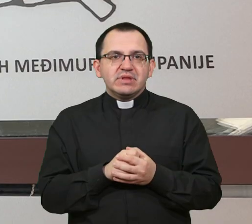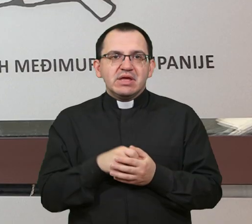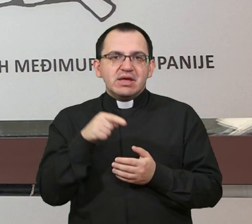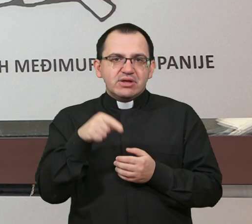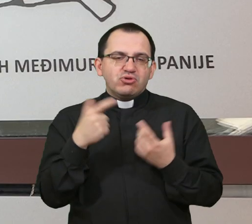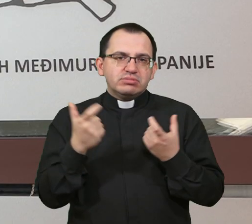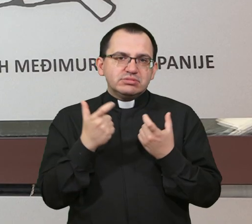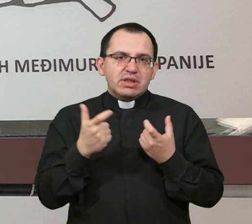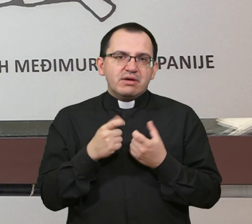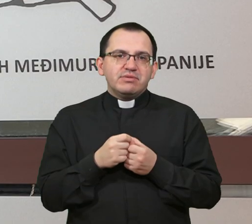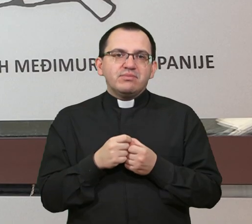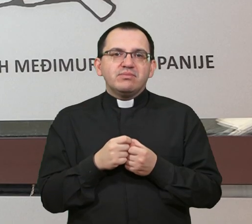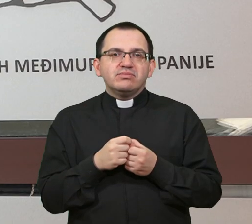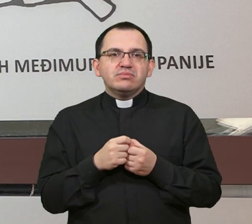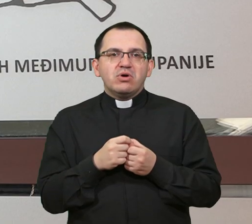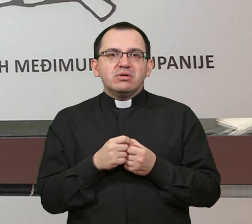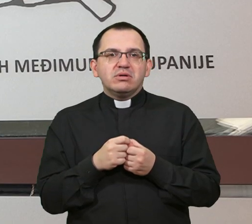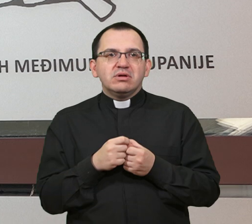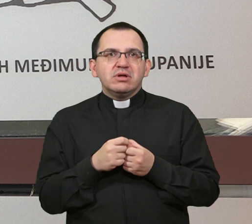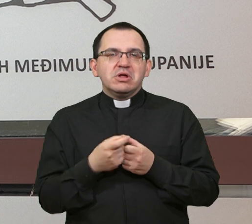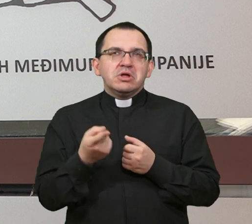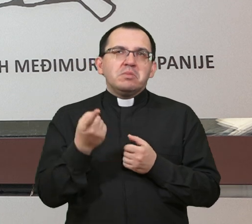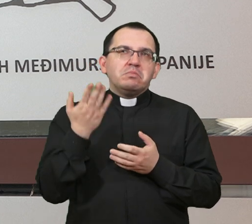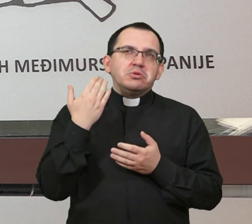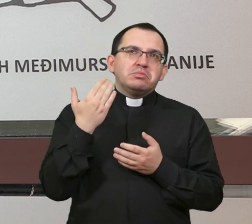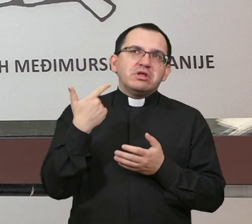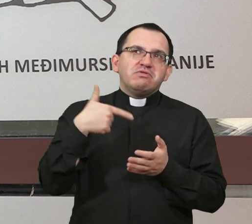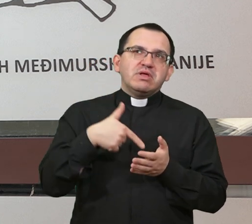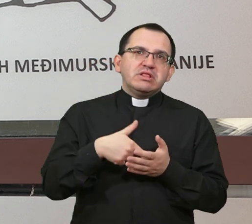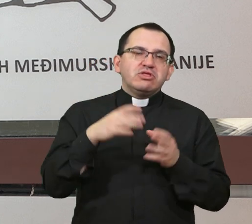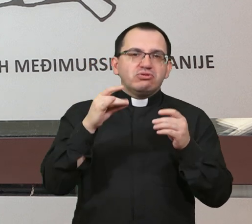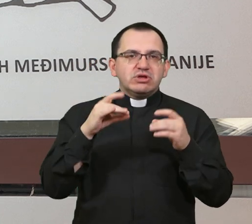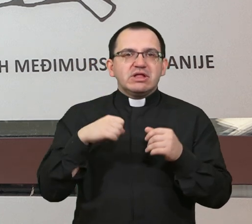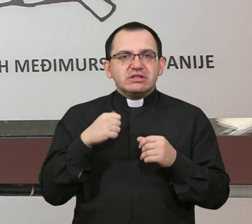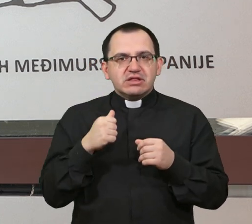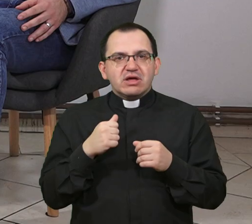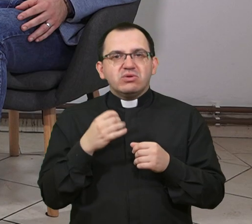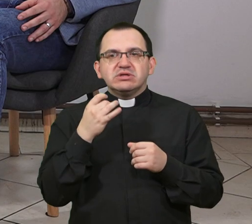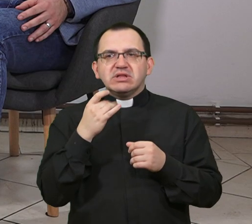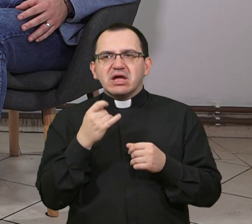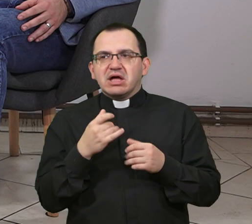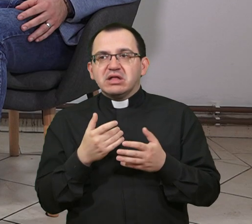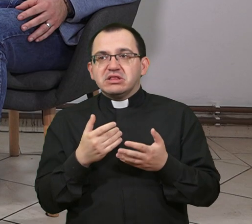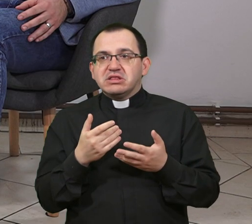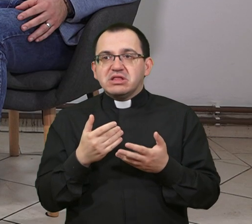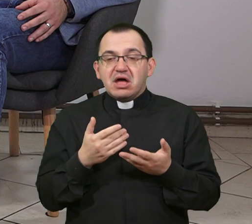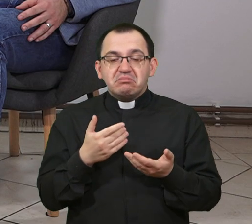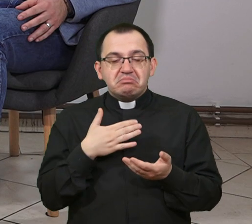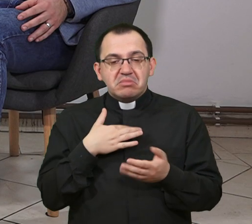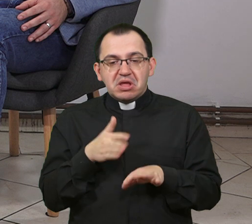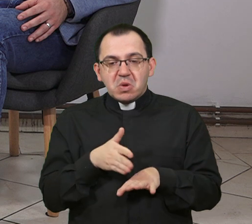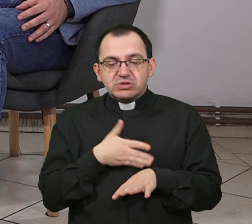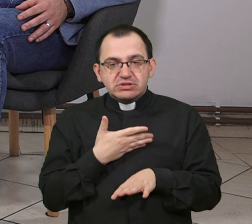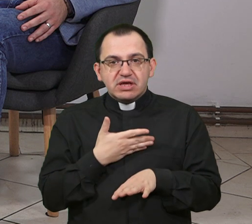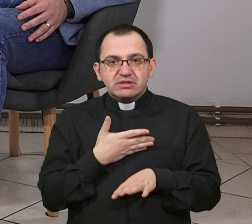obilježavamo od 2010. godine, kad smo jednostavno intuitivno